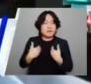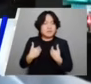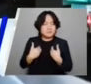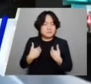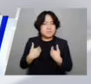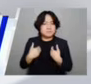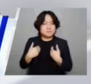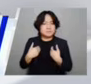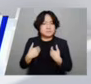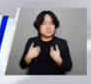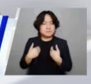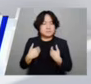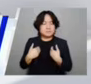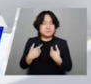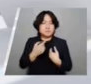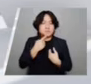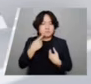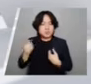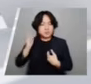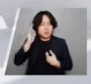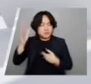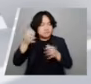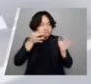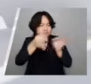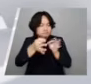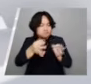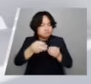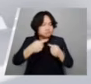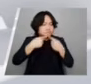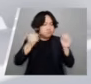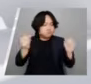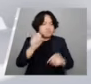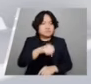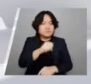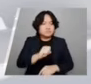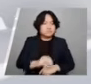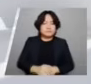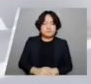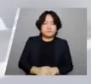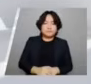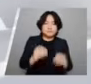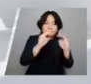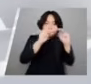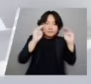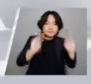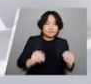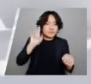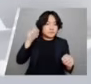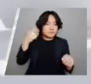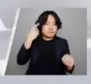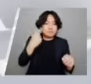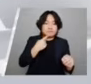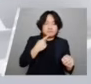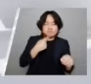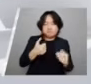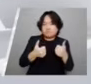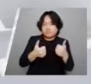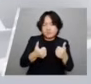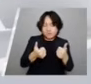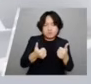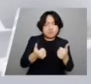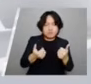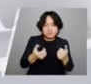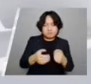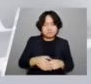iba in detail. Suportado raw ng palasyo ang paghahain ng criminal at administrative charges laban kay Leonardo. Sabi ni Executive Secretary